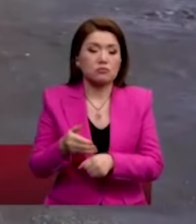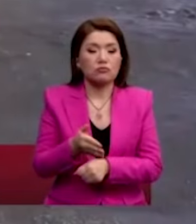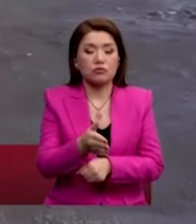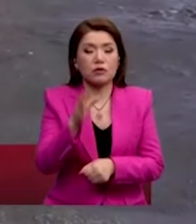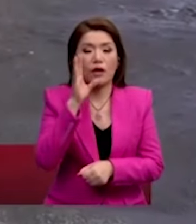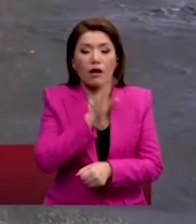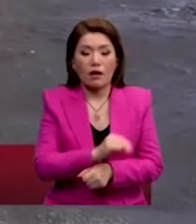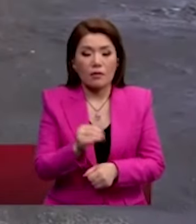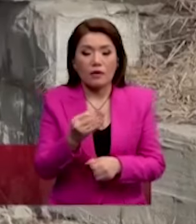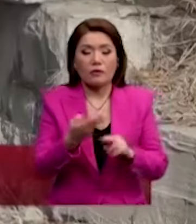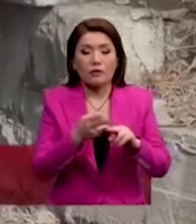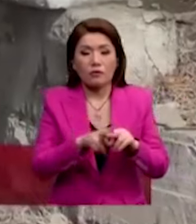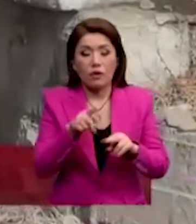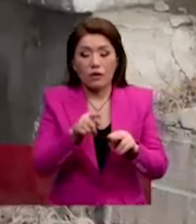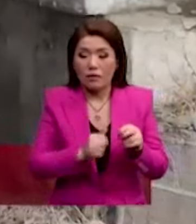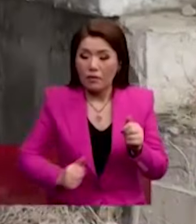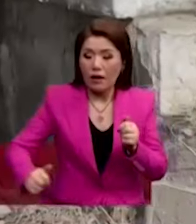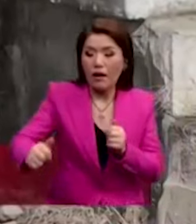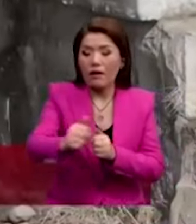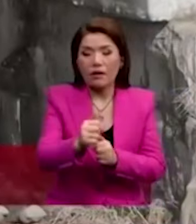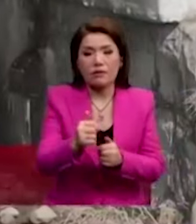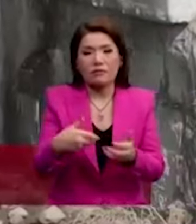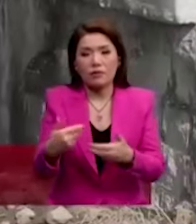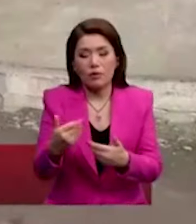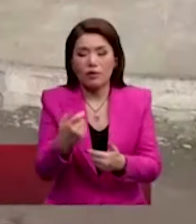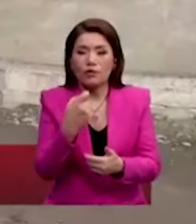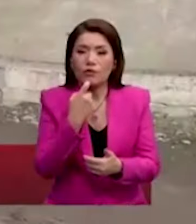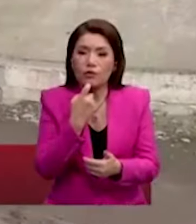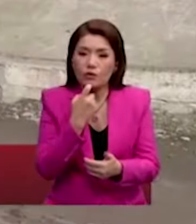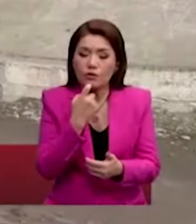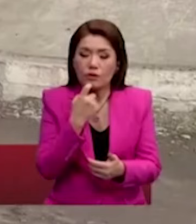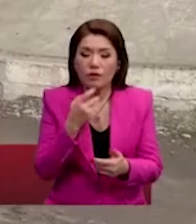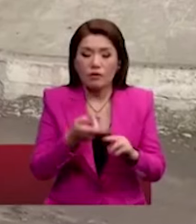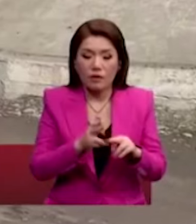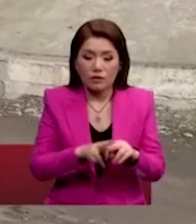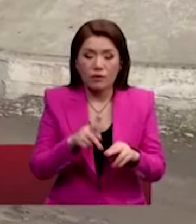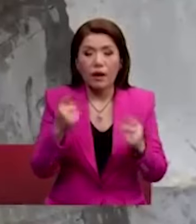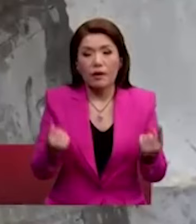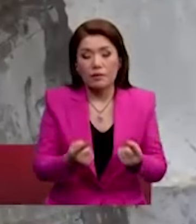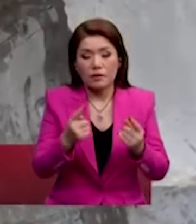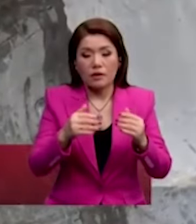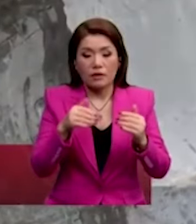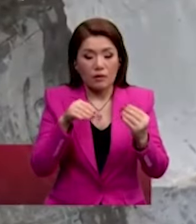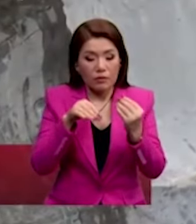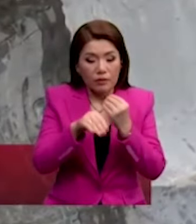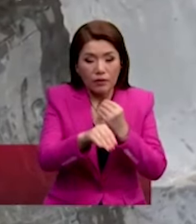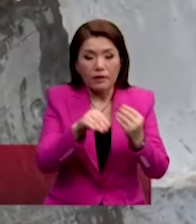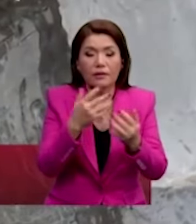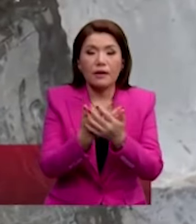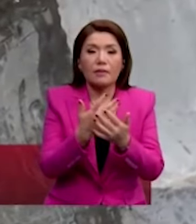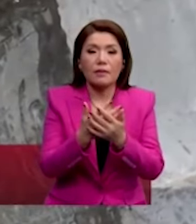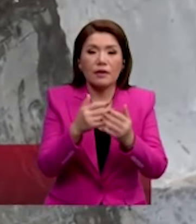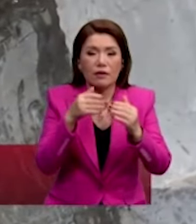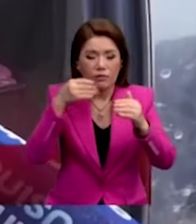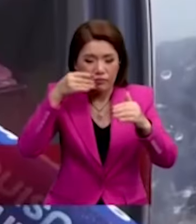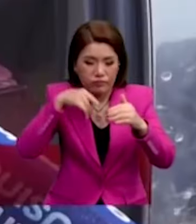өткел 4-5 шағарым әрде. Бірақ айналып жүру жаяу жан түгілі көлік иелеріне мұң. Сондықтан қалпы қирауға шақ өткелден күнбегін